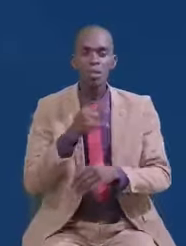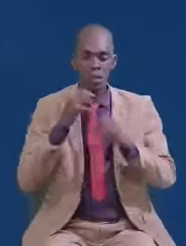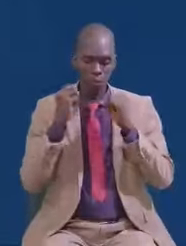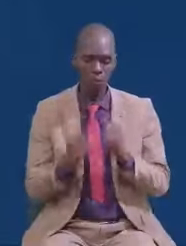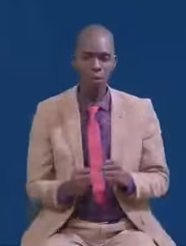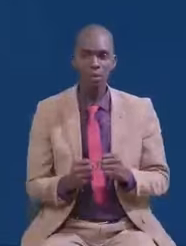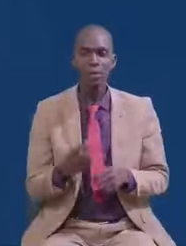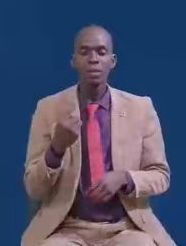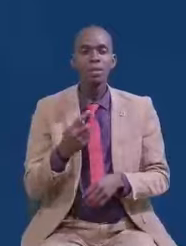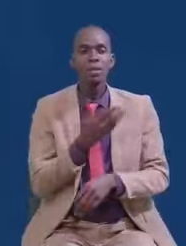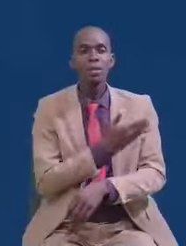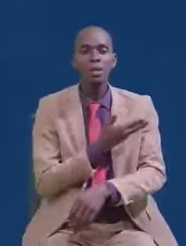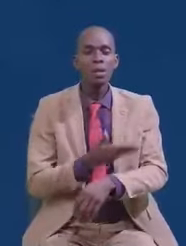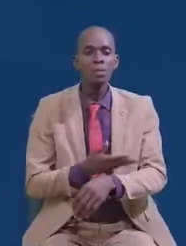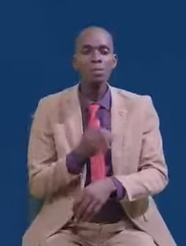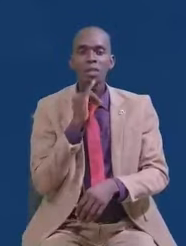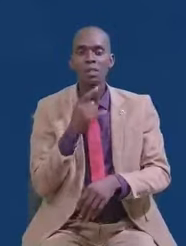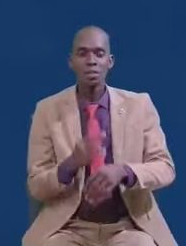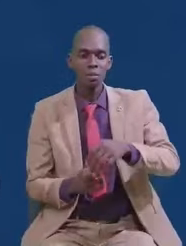il a les colonnes.